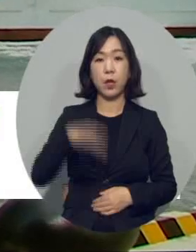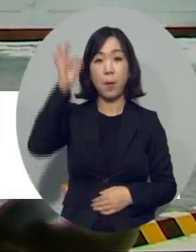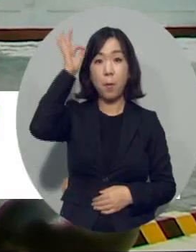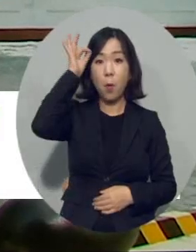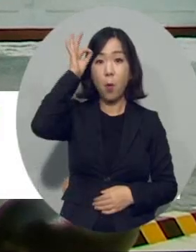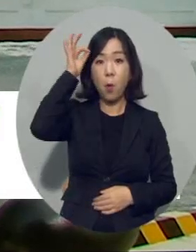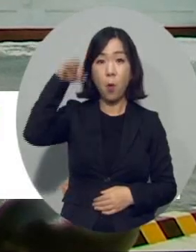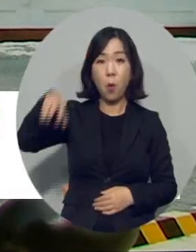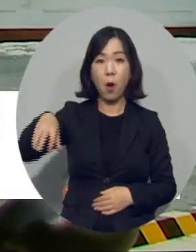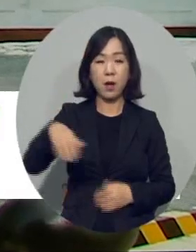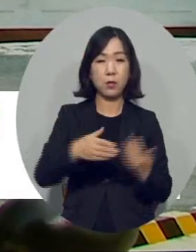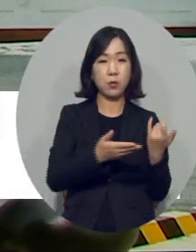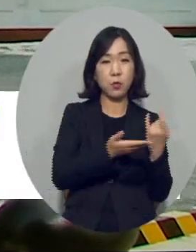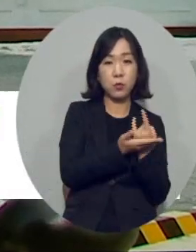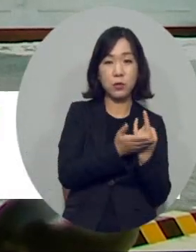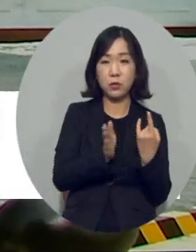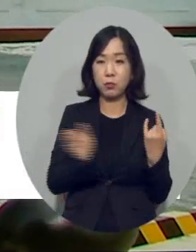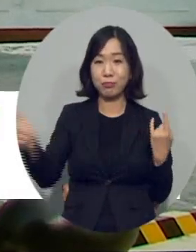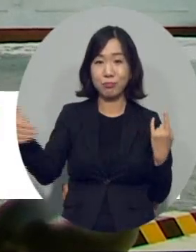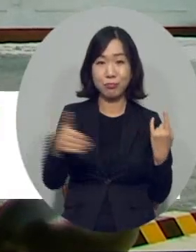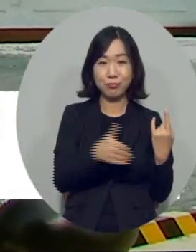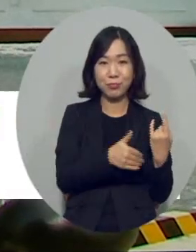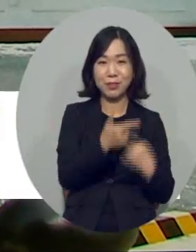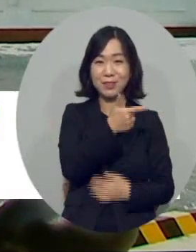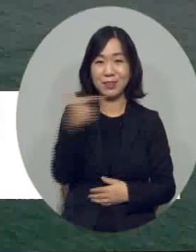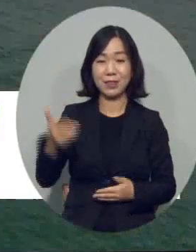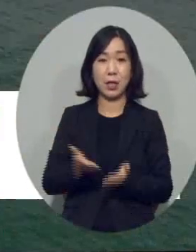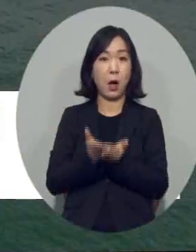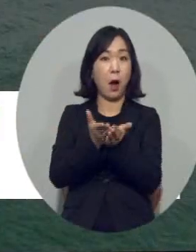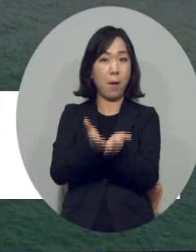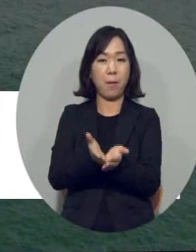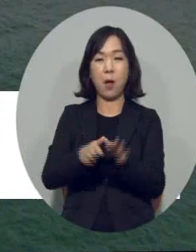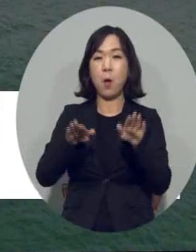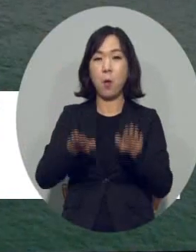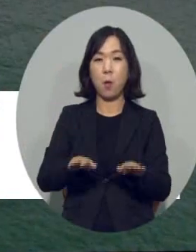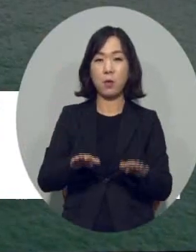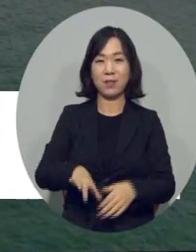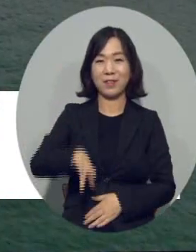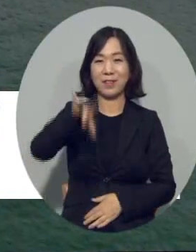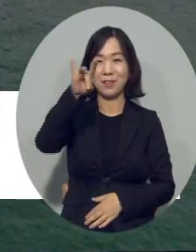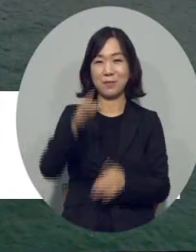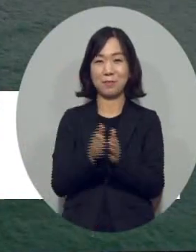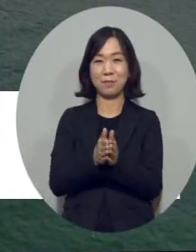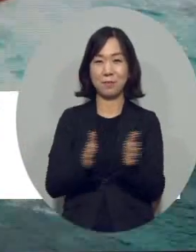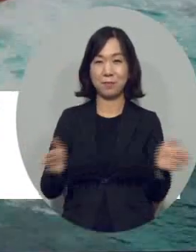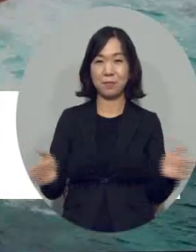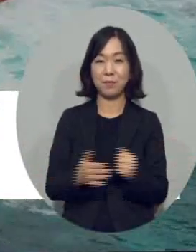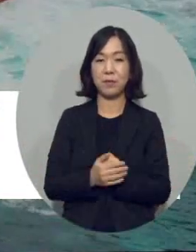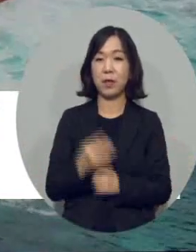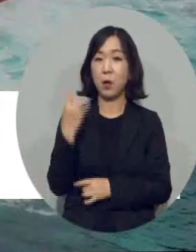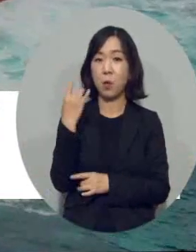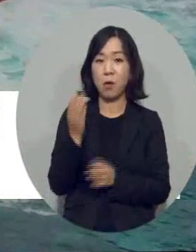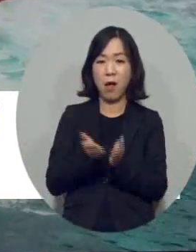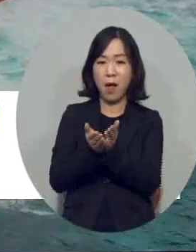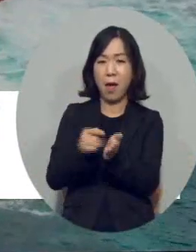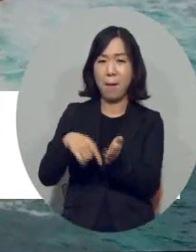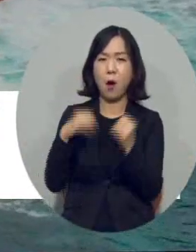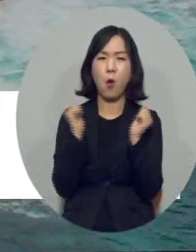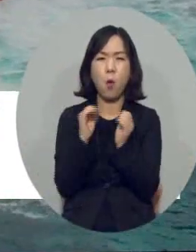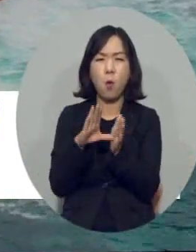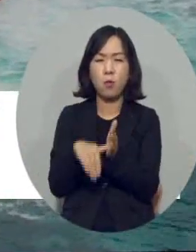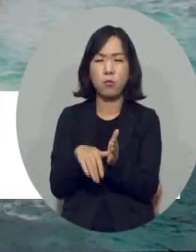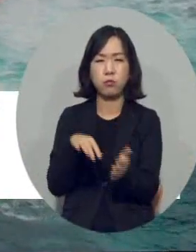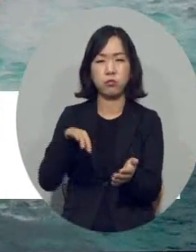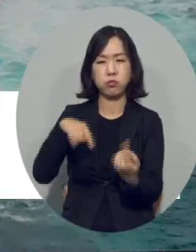포항과 울릉도를 오가는 대형 여객선이 오늘 첫 상업 운항을 시작했습니다. 기존 여객선은 겨울철에는